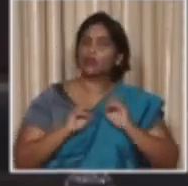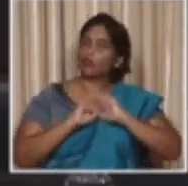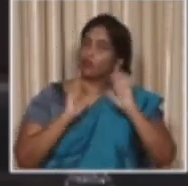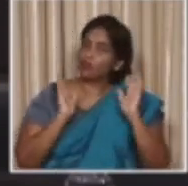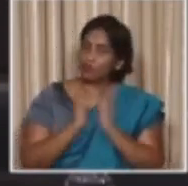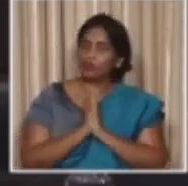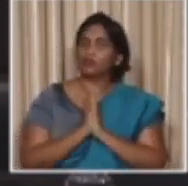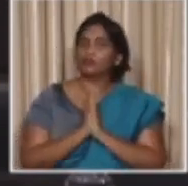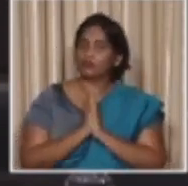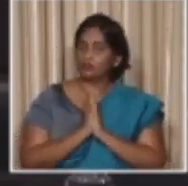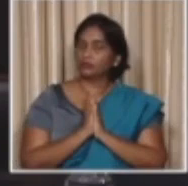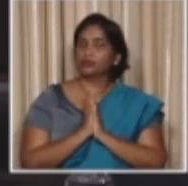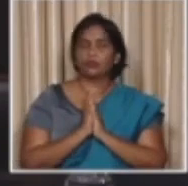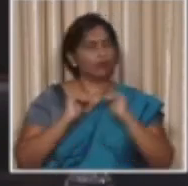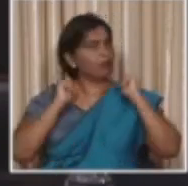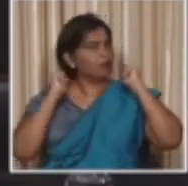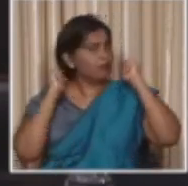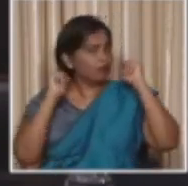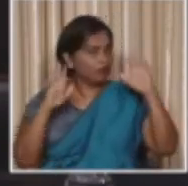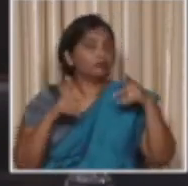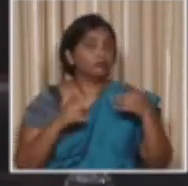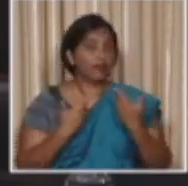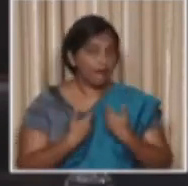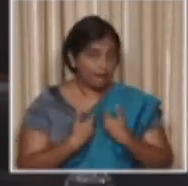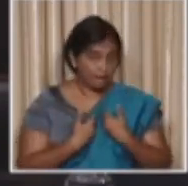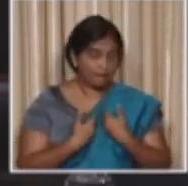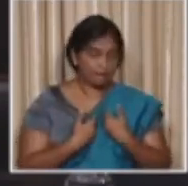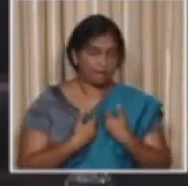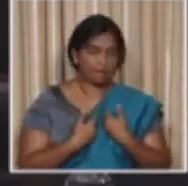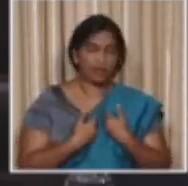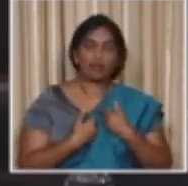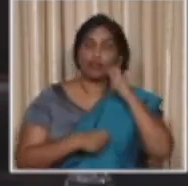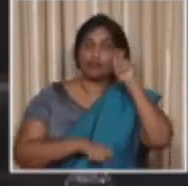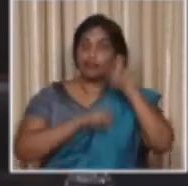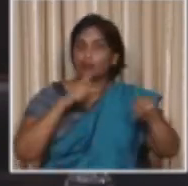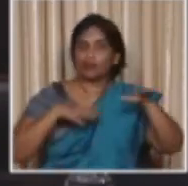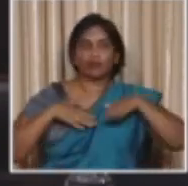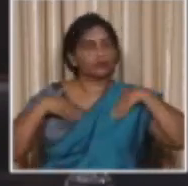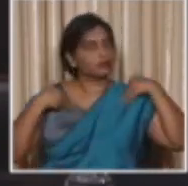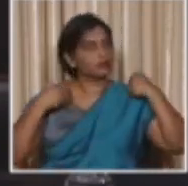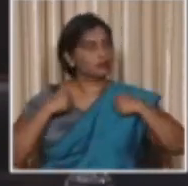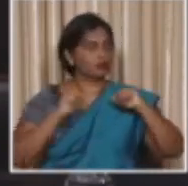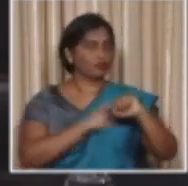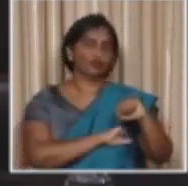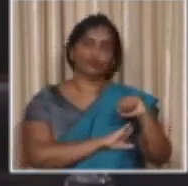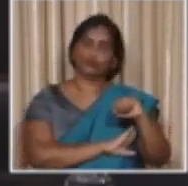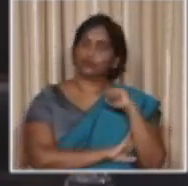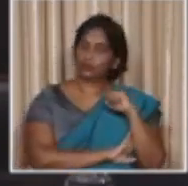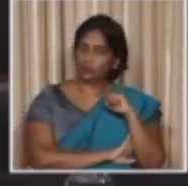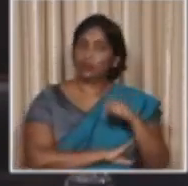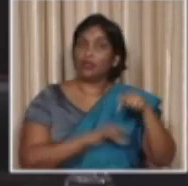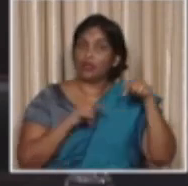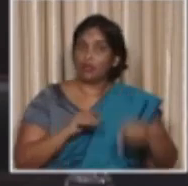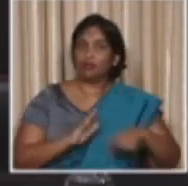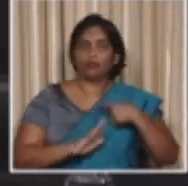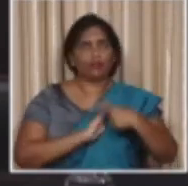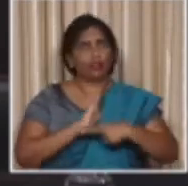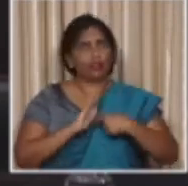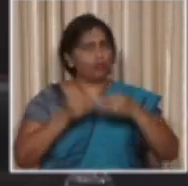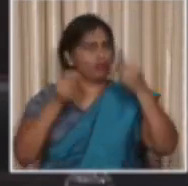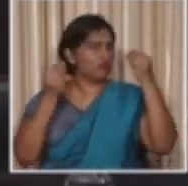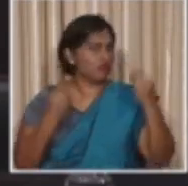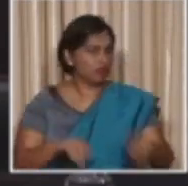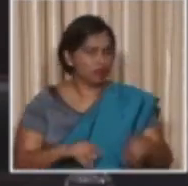एसियल सार्थक तिबुनोत्तम जनता वे सौख्य पद्धति शक्ति मत अद मुलू रटम